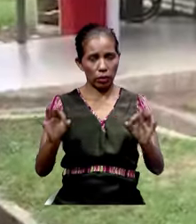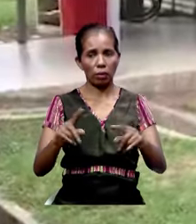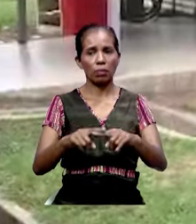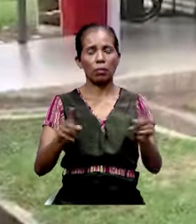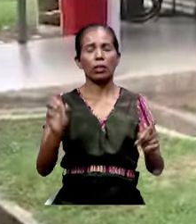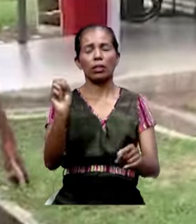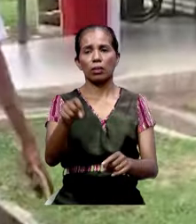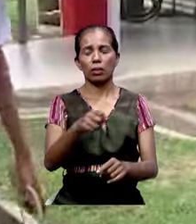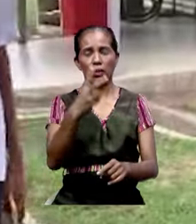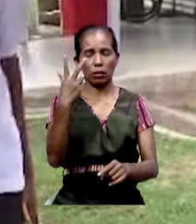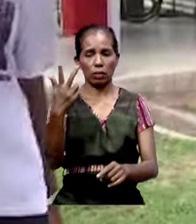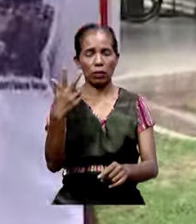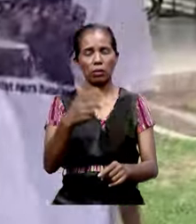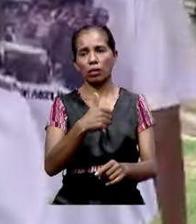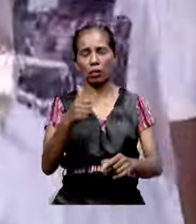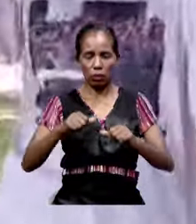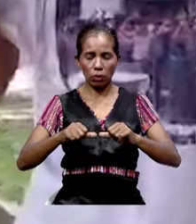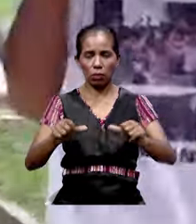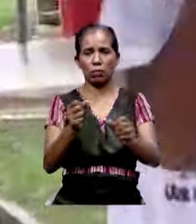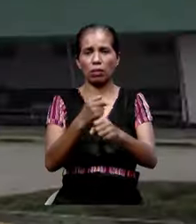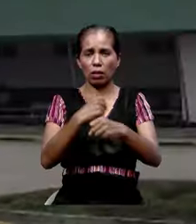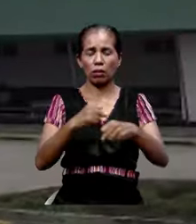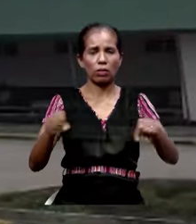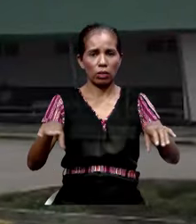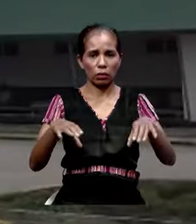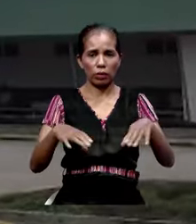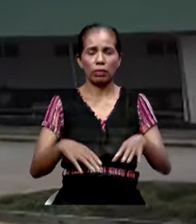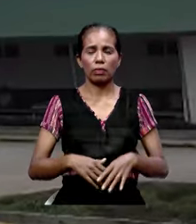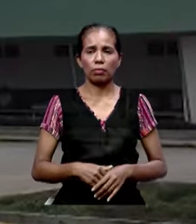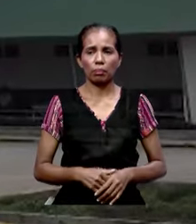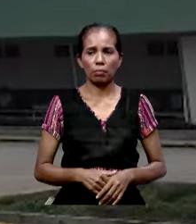be na insanulu resin tolu selu kontinua halau servisu. Ekipa kobertura, GMN.